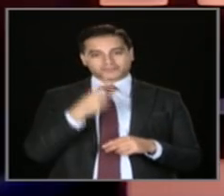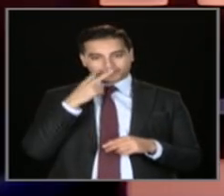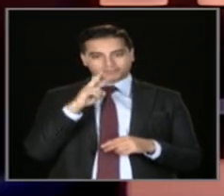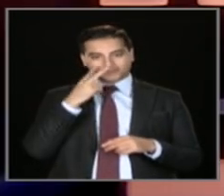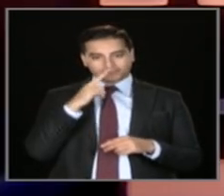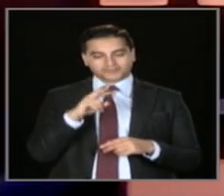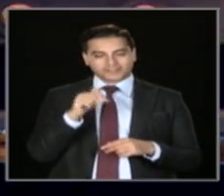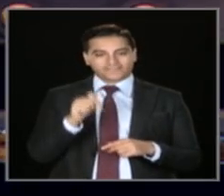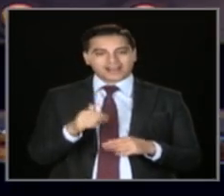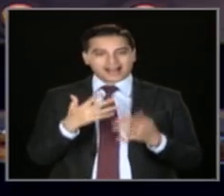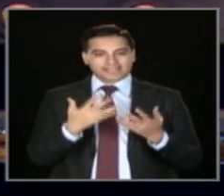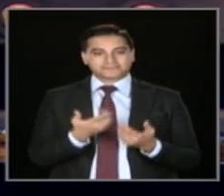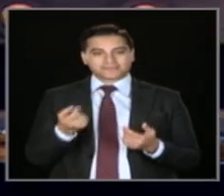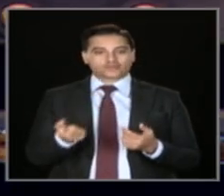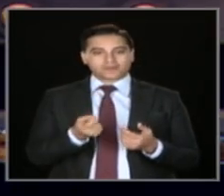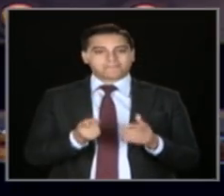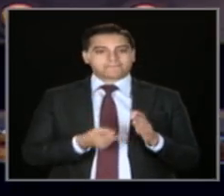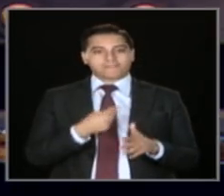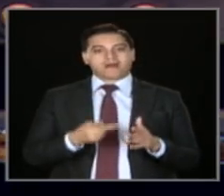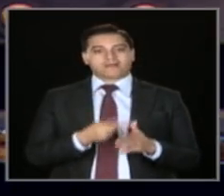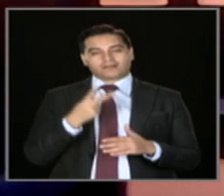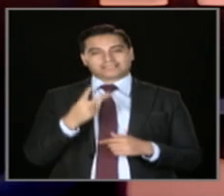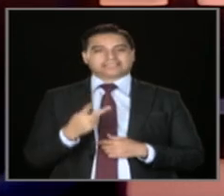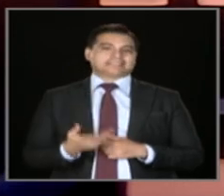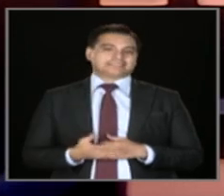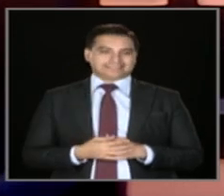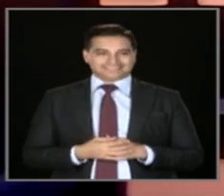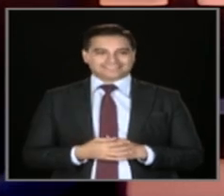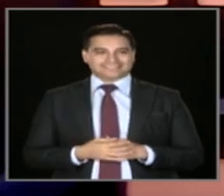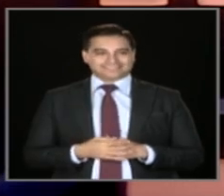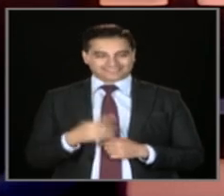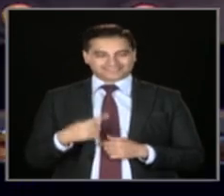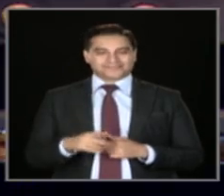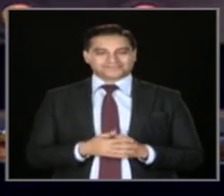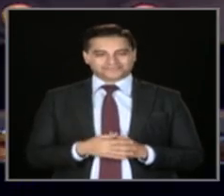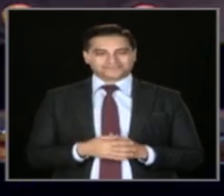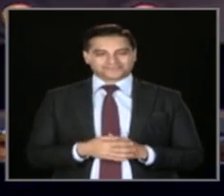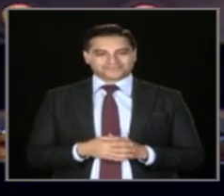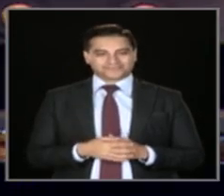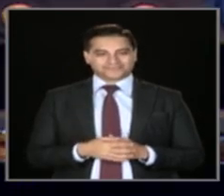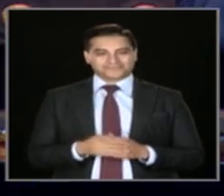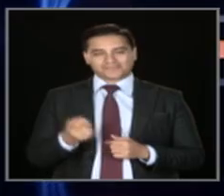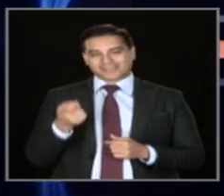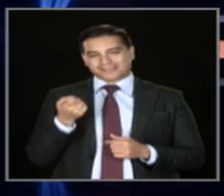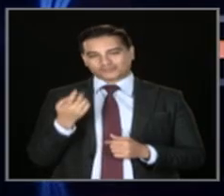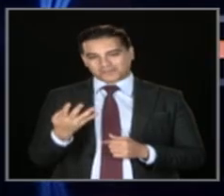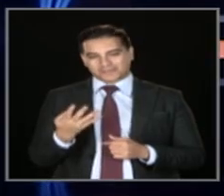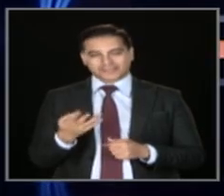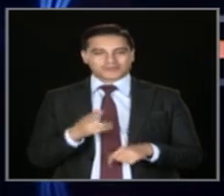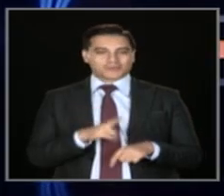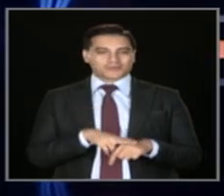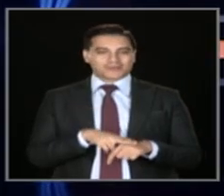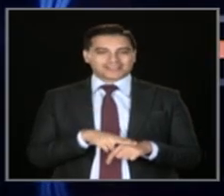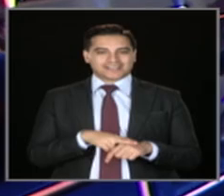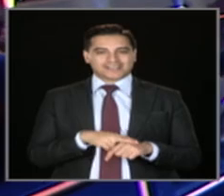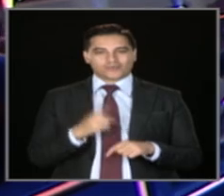ما أنا فاهم. يعني لازم تحسب 55 مرتين. هي المشكلة دايماً في دي. برافو عليك. 90